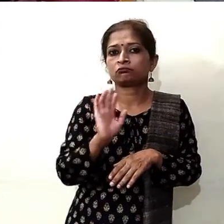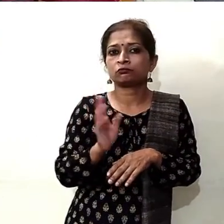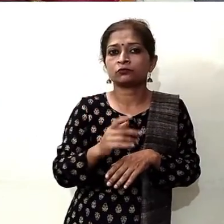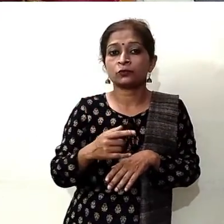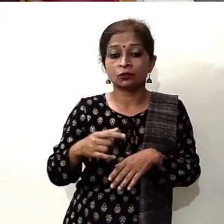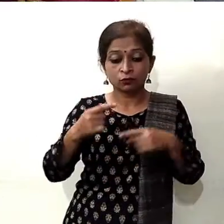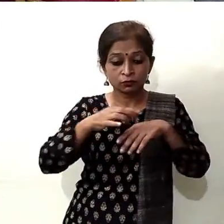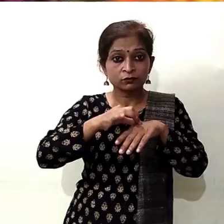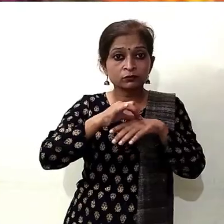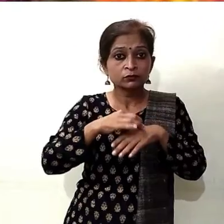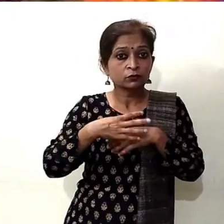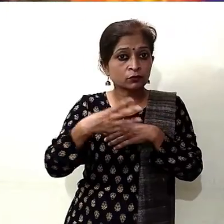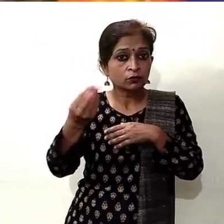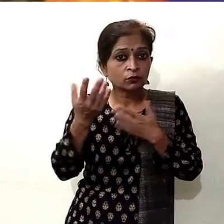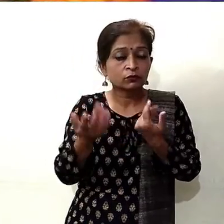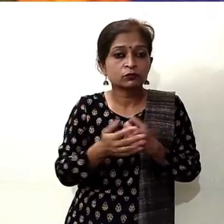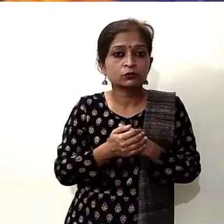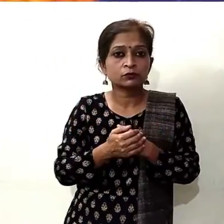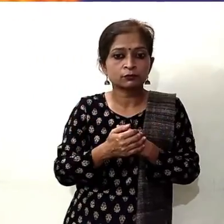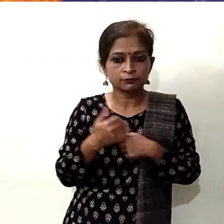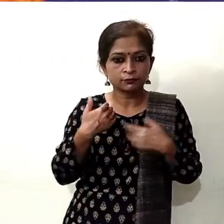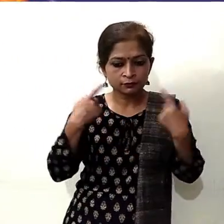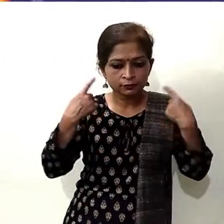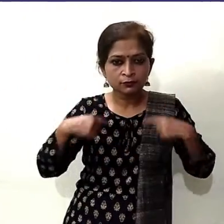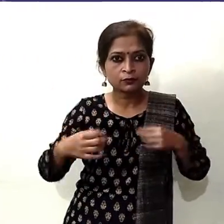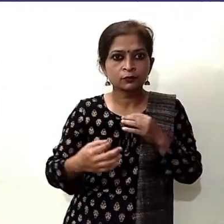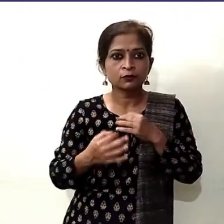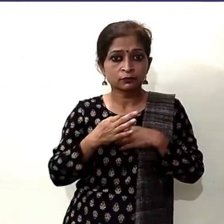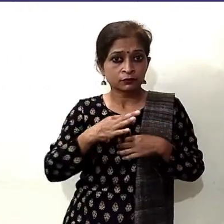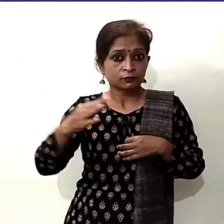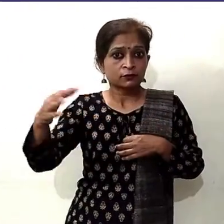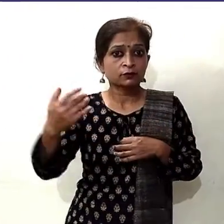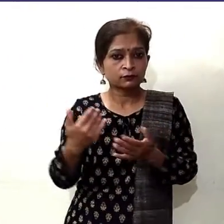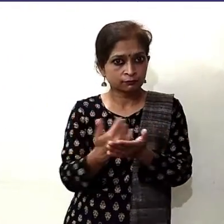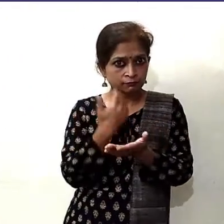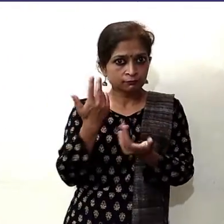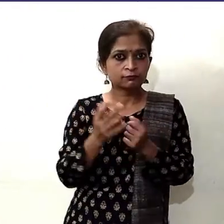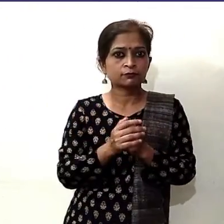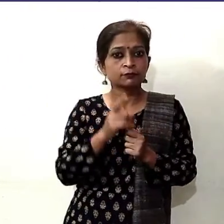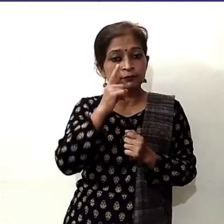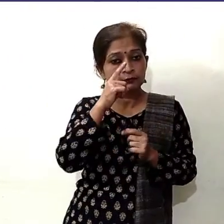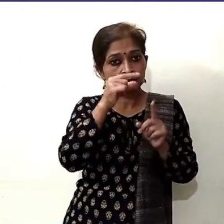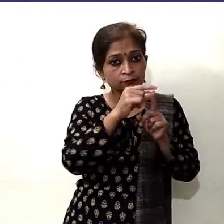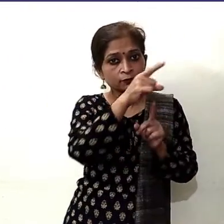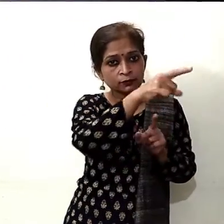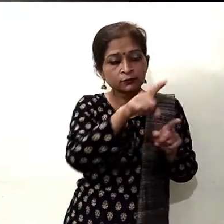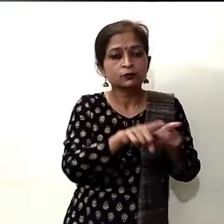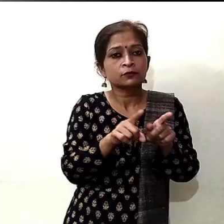कि बचाए रखने योग्य है। इस दिव्यता को बताती है रानी पद्मिनी, इसलिए तो पूजी जाती है।